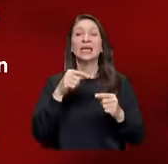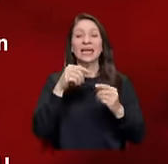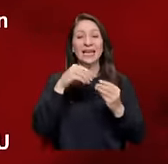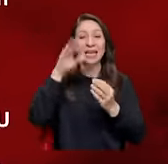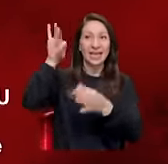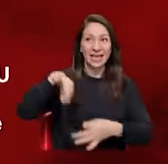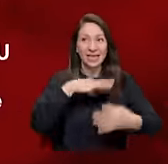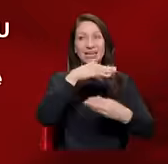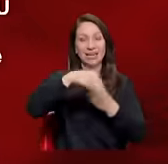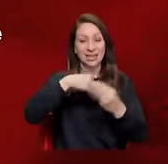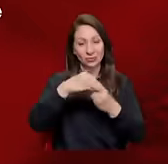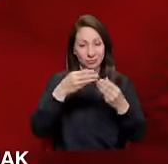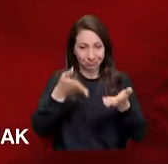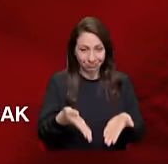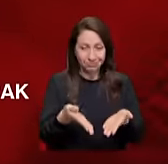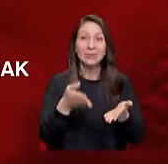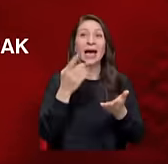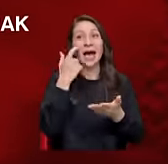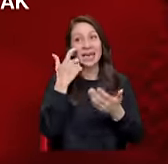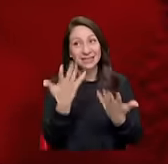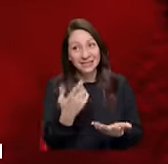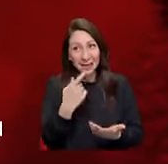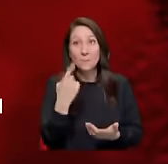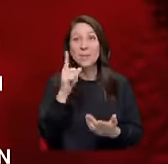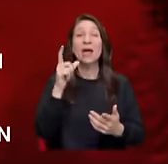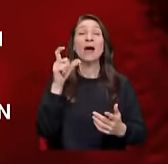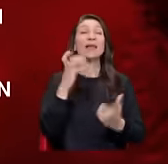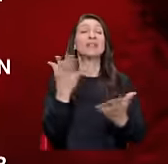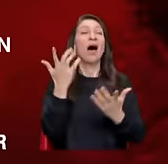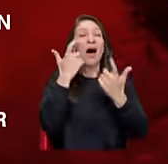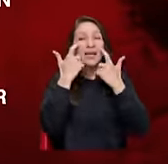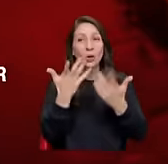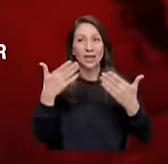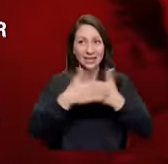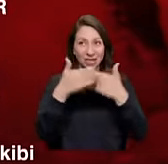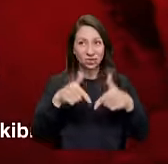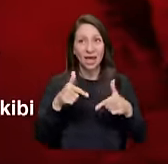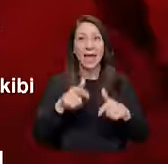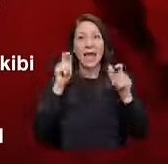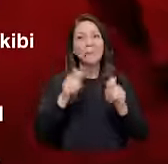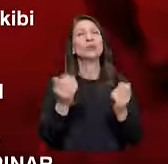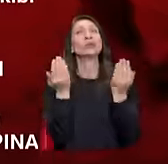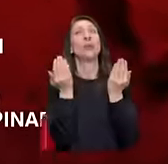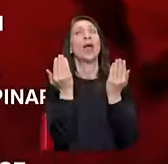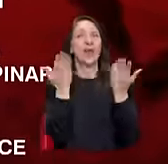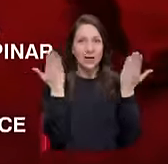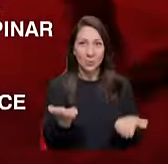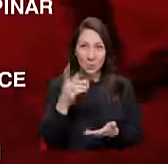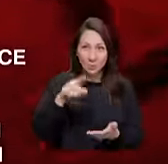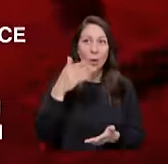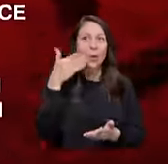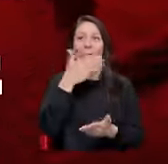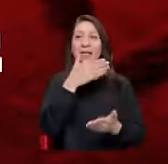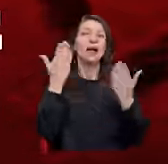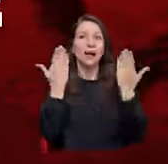Gecesi. Hayırlı kandiller dileyelim. Bin aydan hayırlı gece. Ettiğiniz dualar kabul olsun. Tuttuğunuz